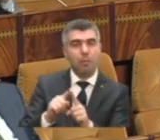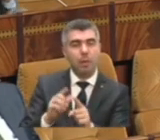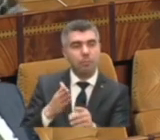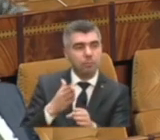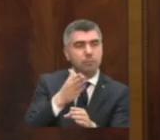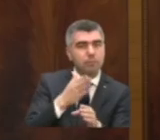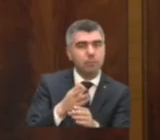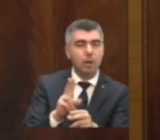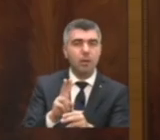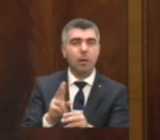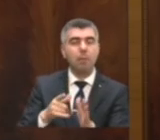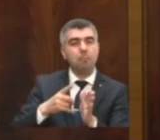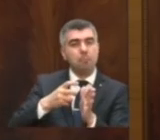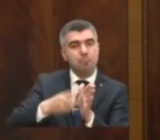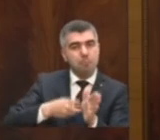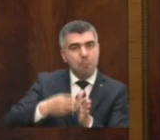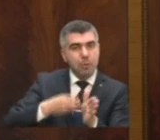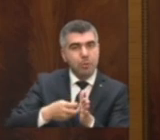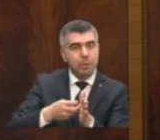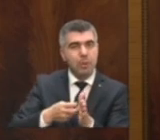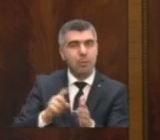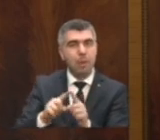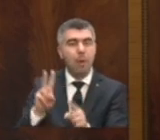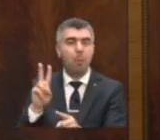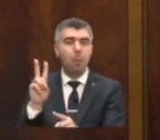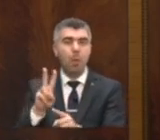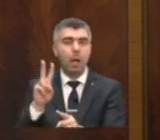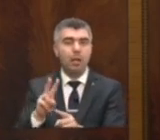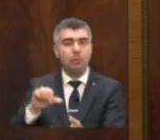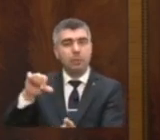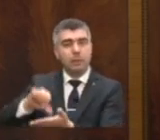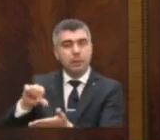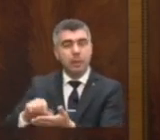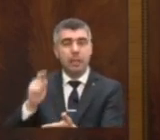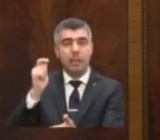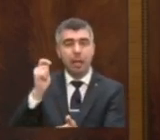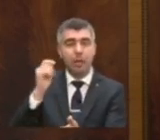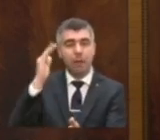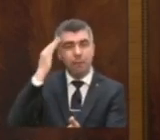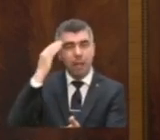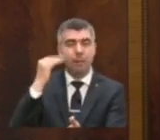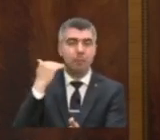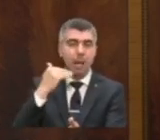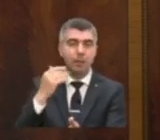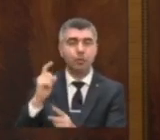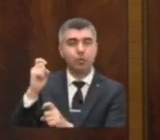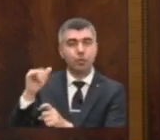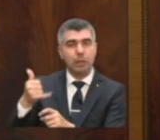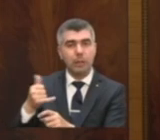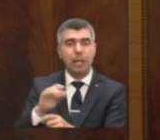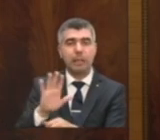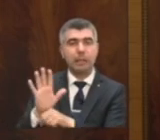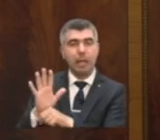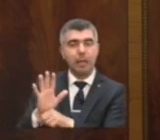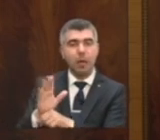ستستعمل القطارات من محطة العبور إلى المخيمات، والتي ستشمل النقاط التالية: طنجة، فاس، مكناس، جديدة، تازة،